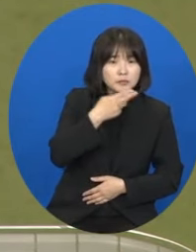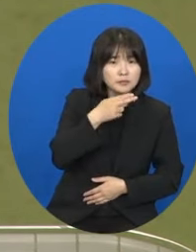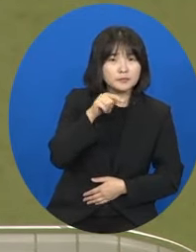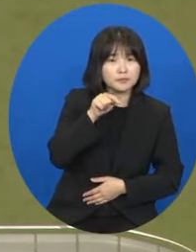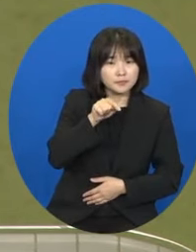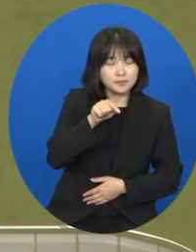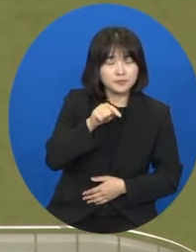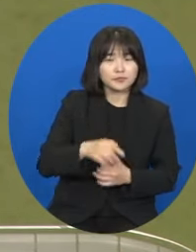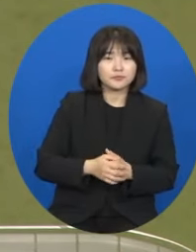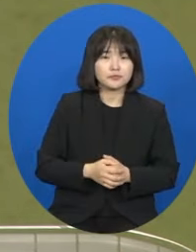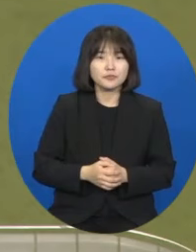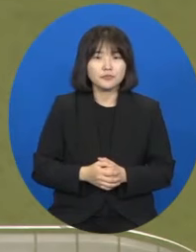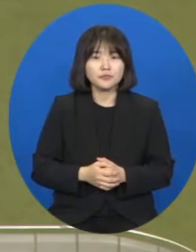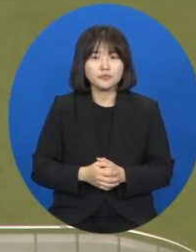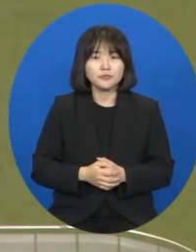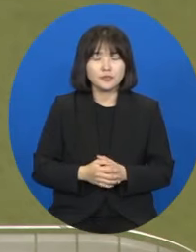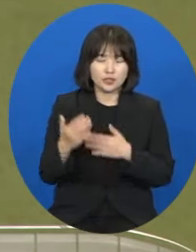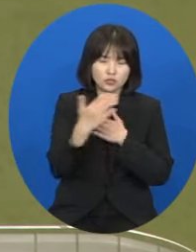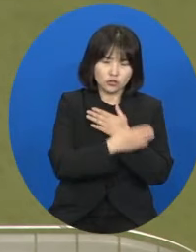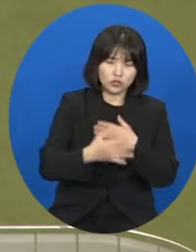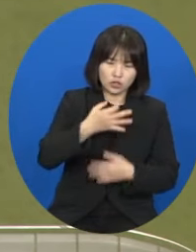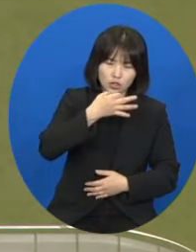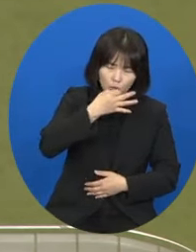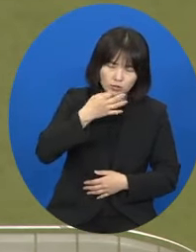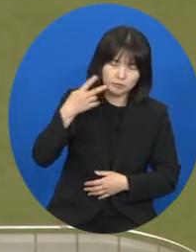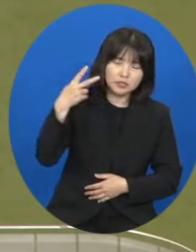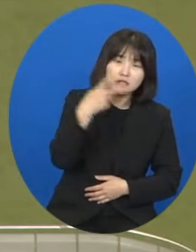금식은 자신의 육신의